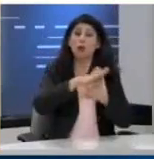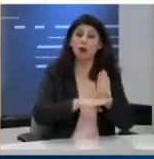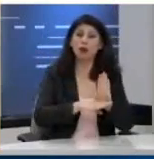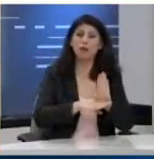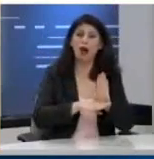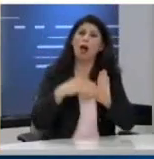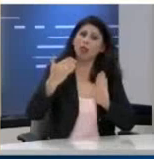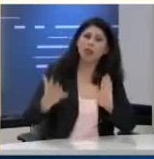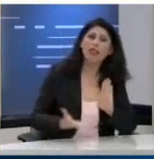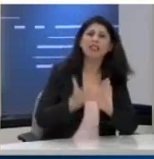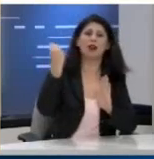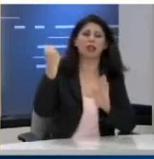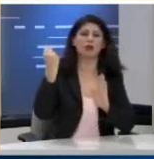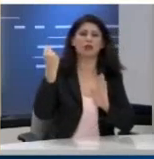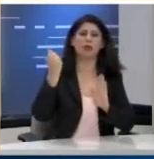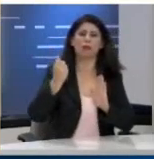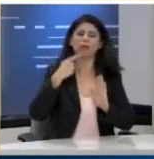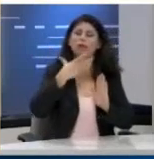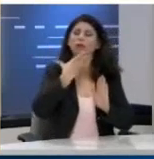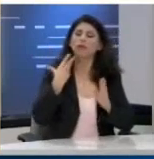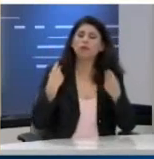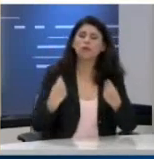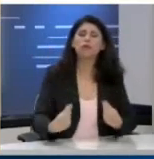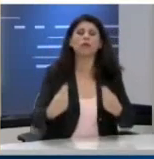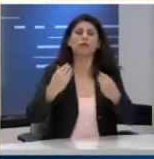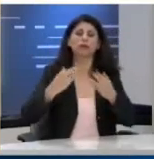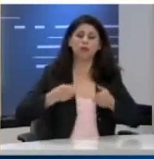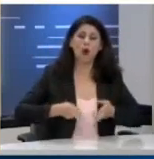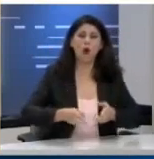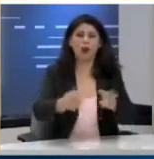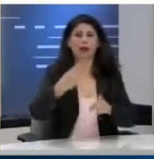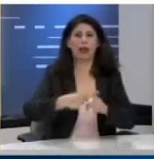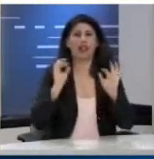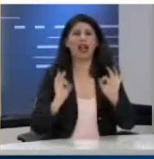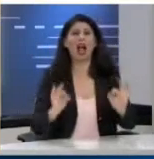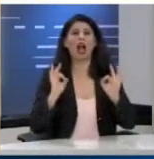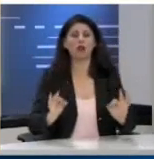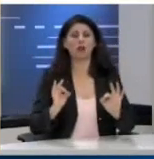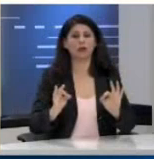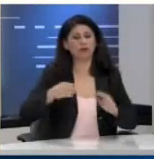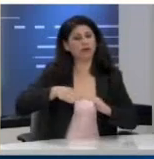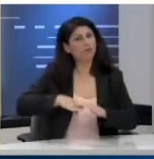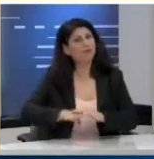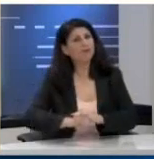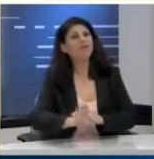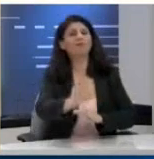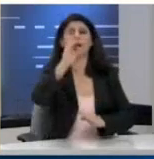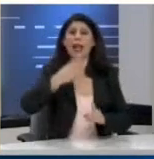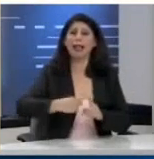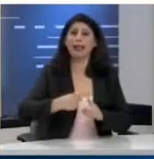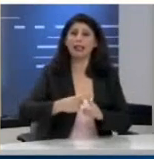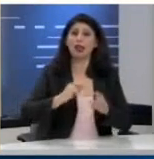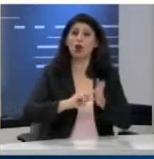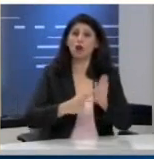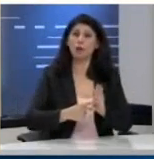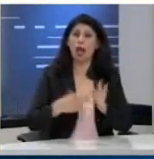θα διασφαλίσουμε την ομαλή πορεία της χώρας προς την κανονικότητα, την ανάκαμψη της ελληνικής οικονομίας, την ελάφρυνση των